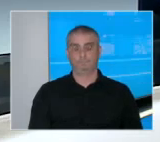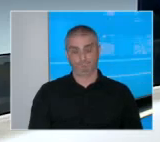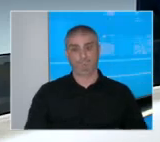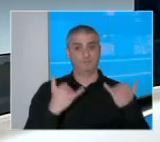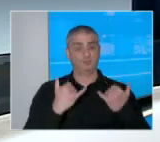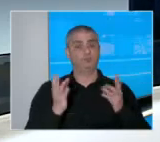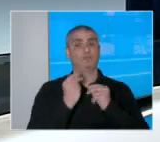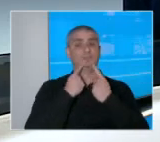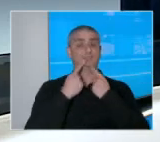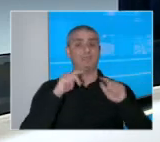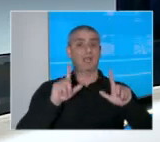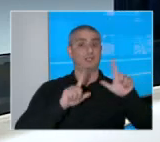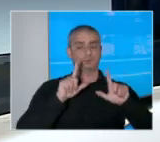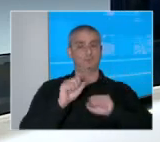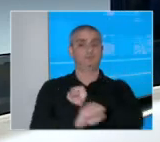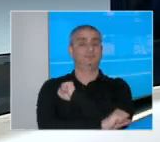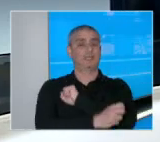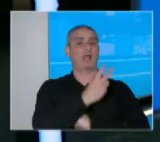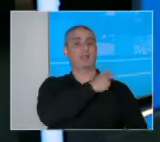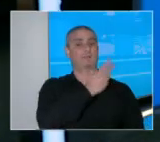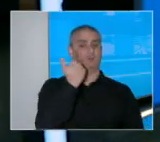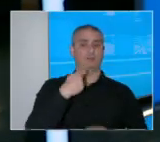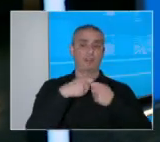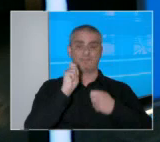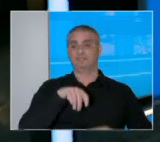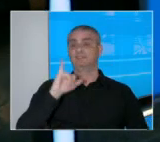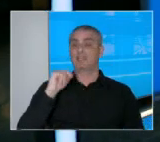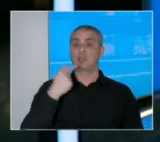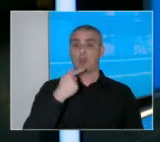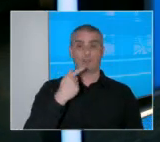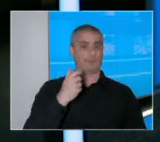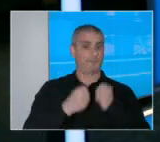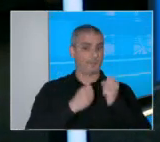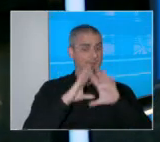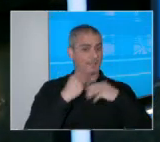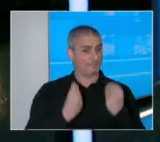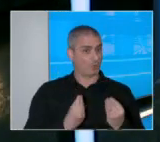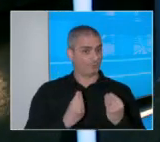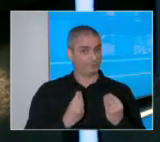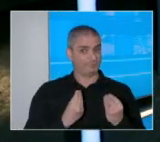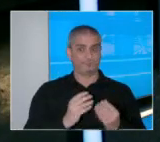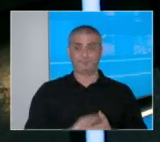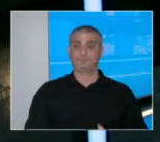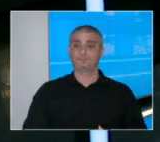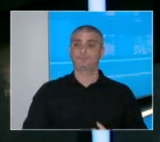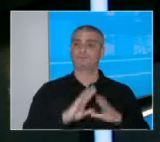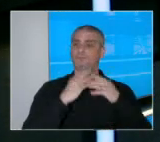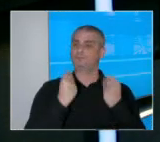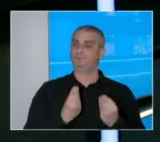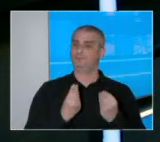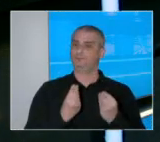ועכשיו איתנו בשיחת זום, סגן הרמטכ"ל לשעבר, חבר הכנסת יאיר גולן ממרץ, ערב טוב לך. ערב